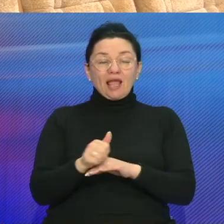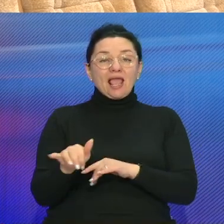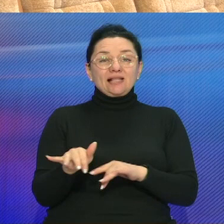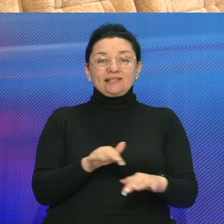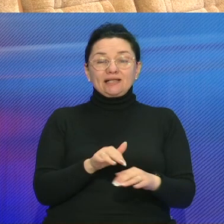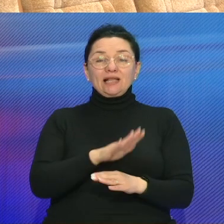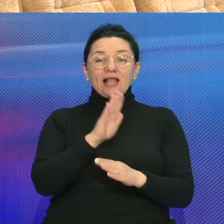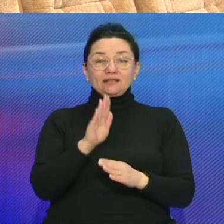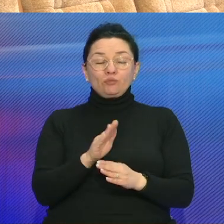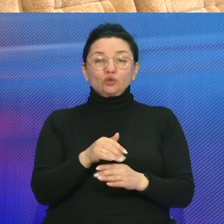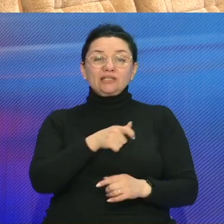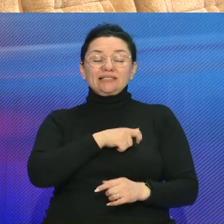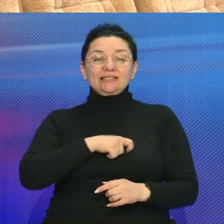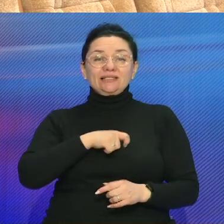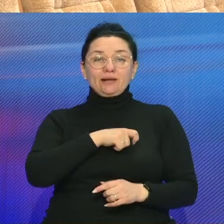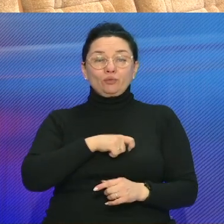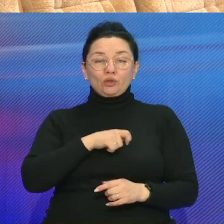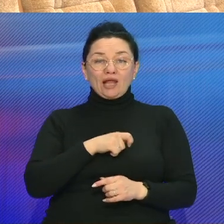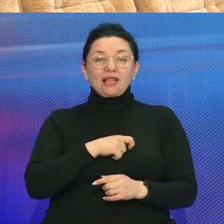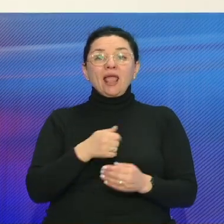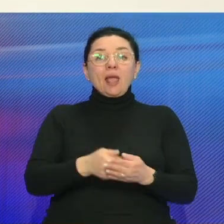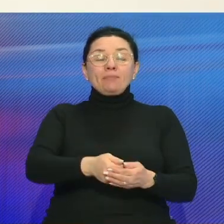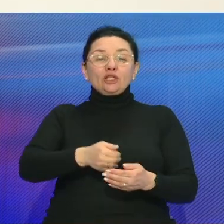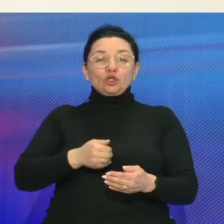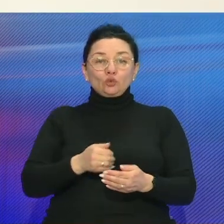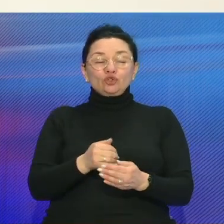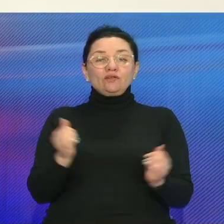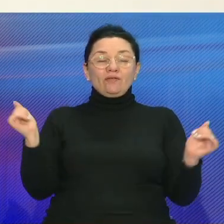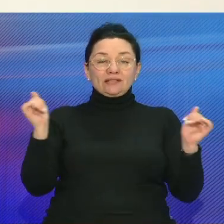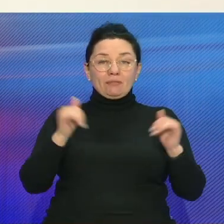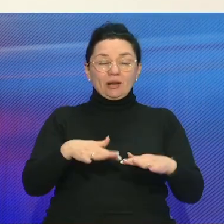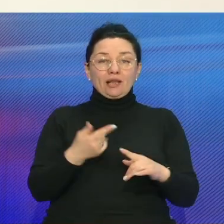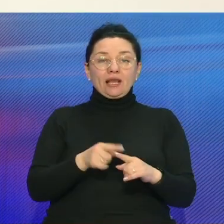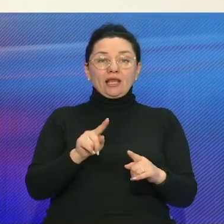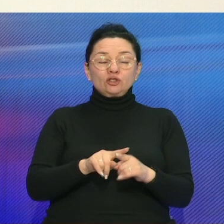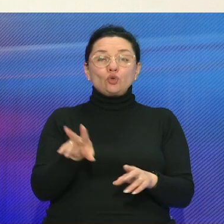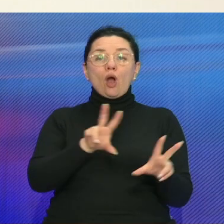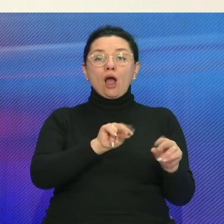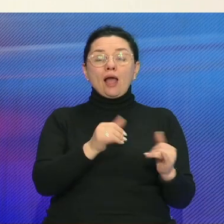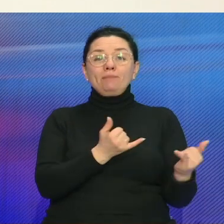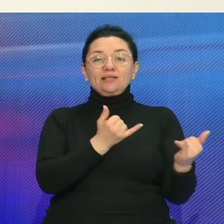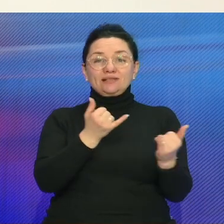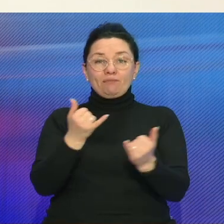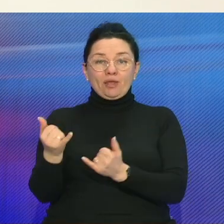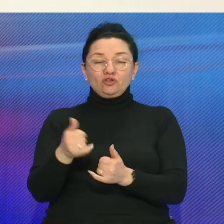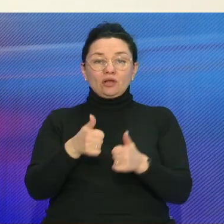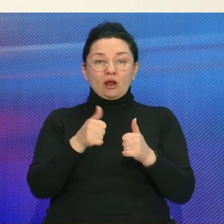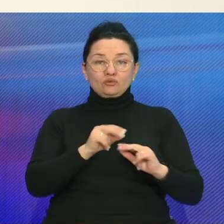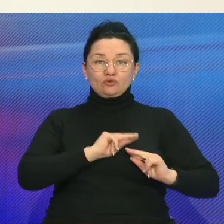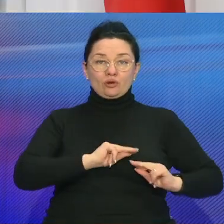станет досвид депутатов попередних оскликаний, что дозволит заховать переемность и забеспечить конструктивную працу.